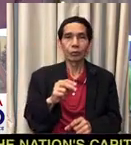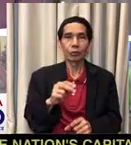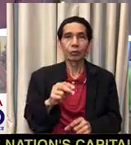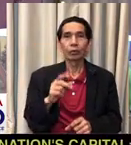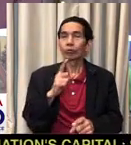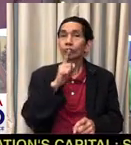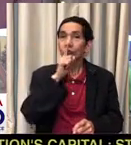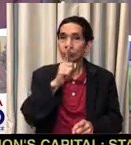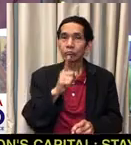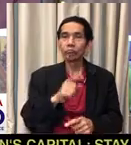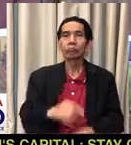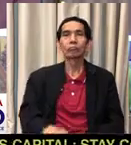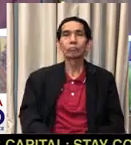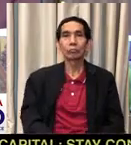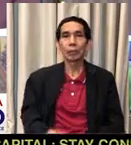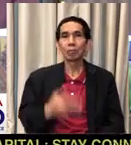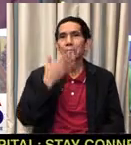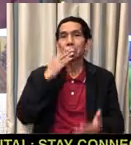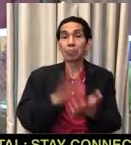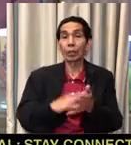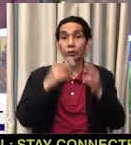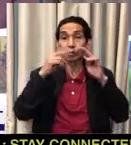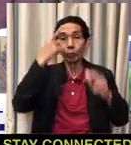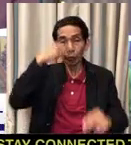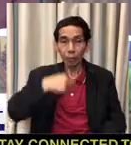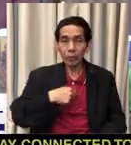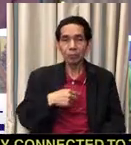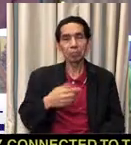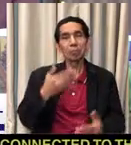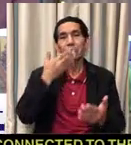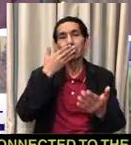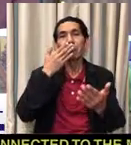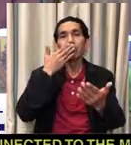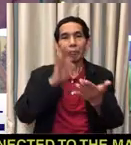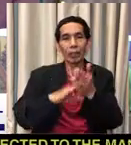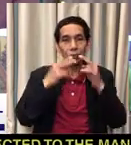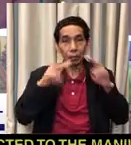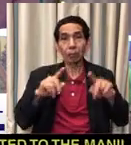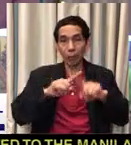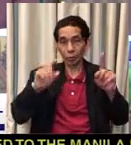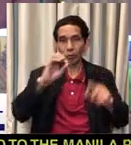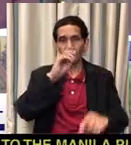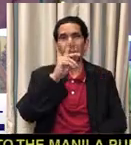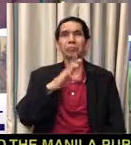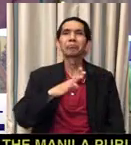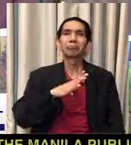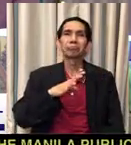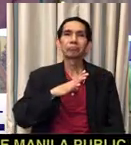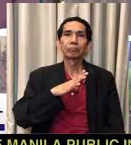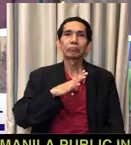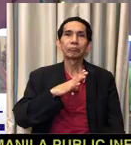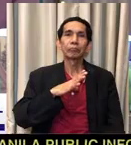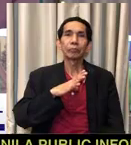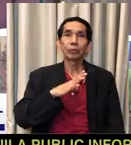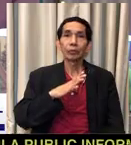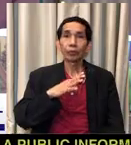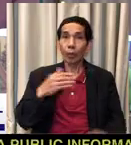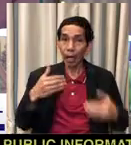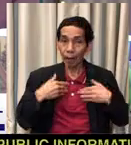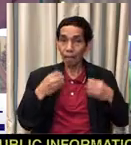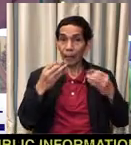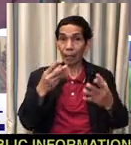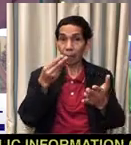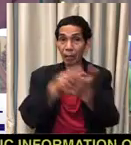Kasi talaga, kita niyo. Bad news yan sa akin. Sa akin, bad news yan. Pero, okay lang. Total, marami